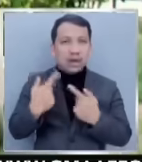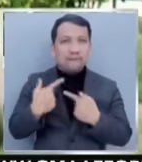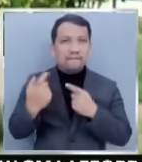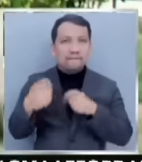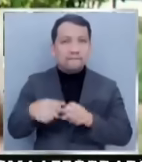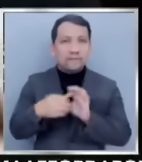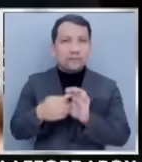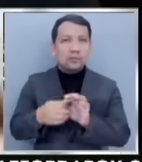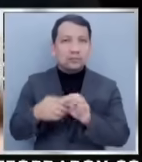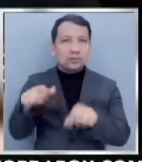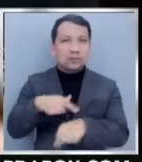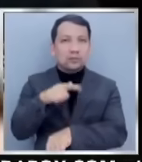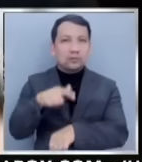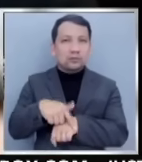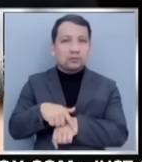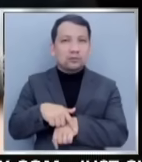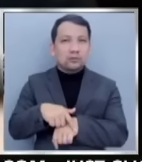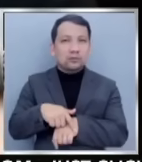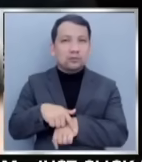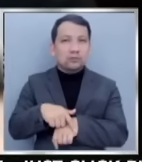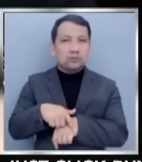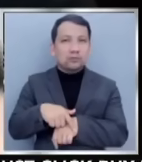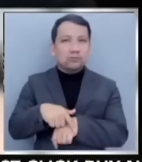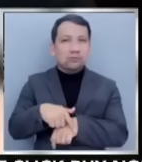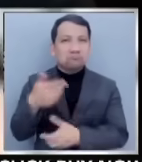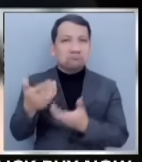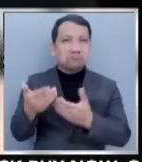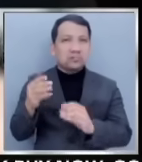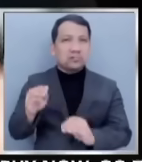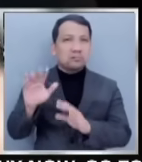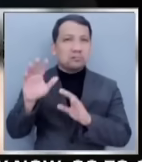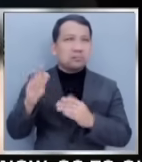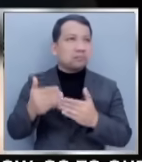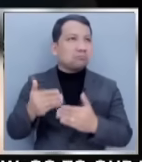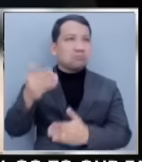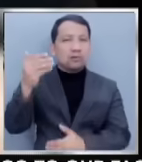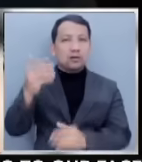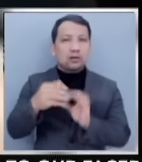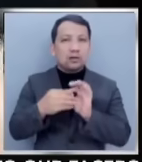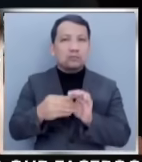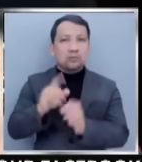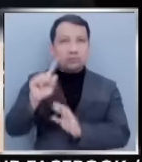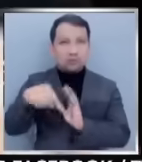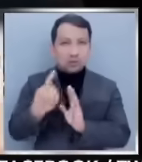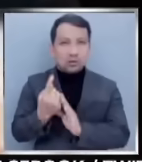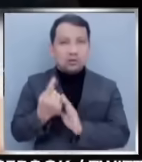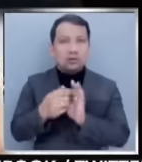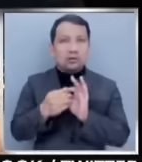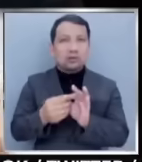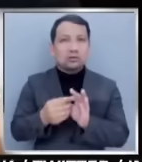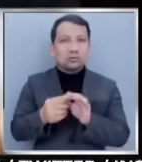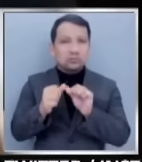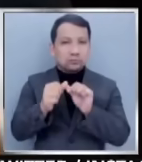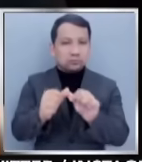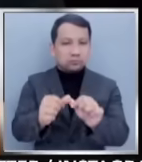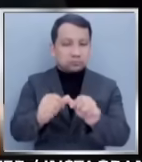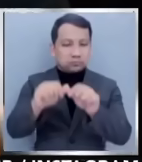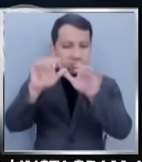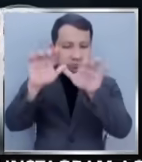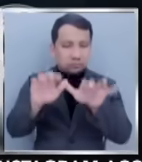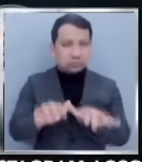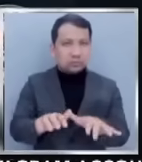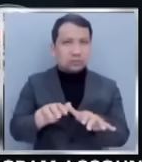lupa. Basta umakyat na yan sa mga, sabihin natin, in 1 hour at continuous yan in 24